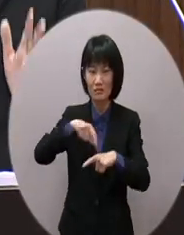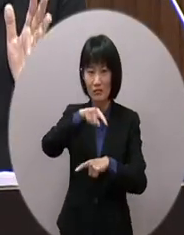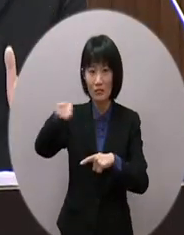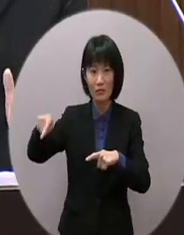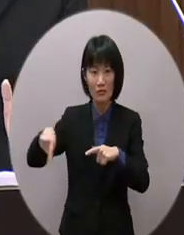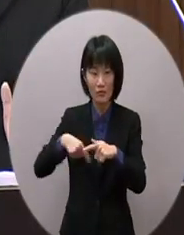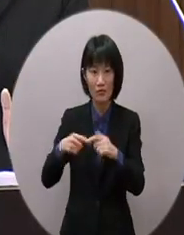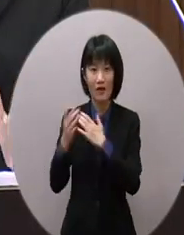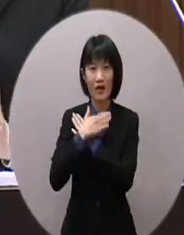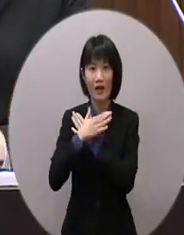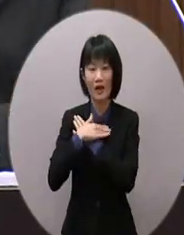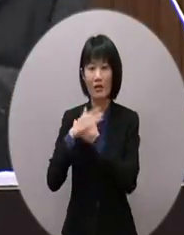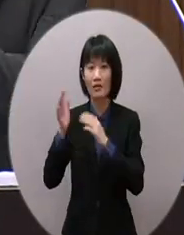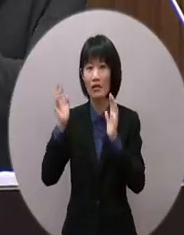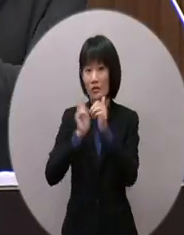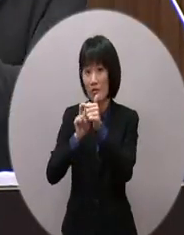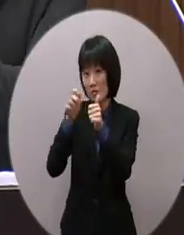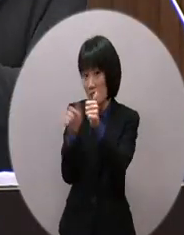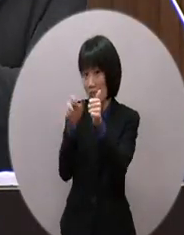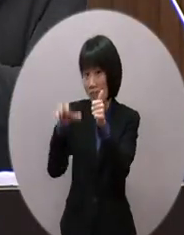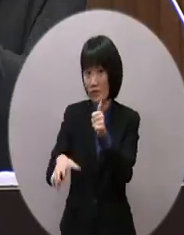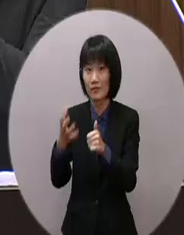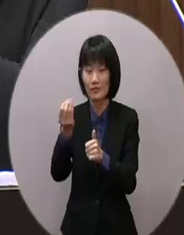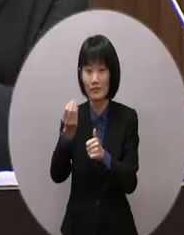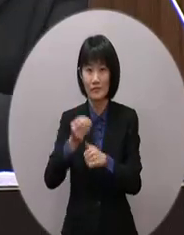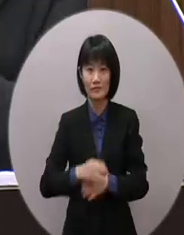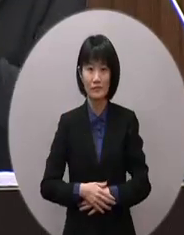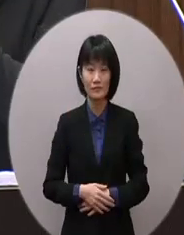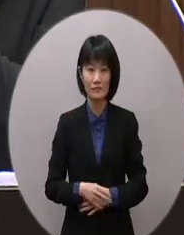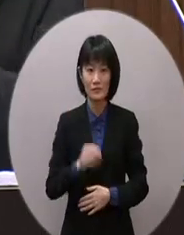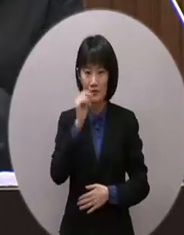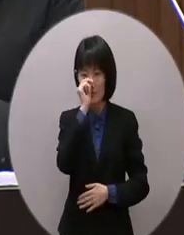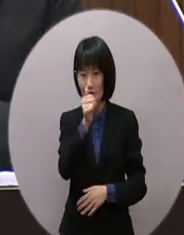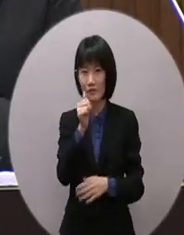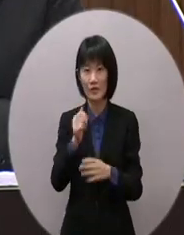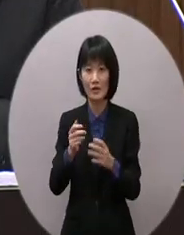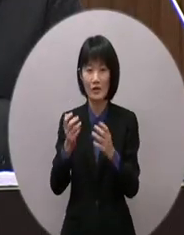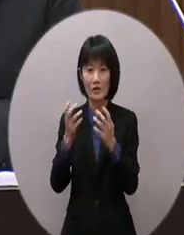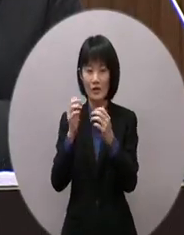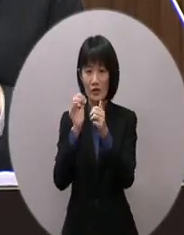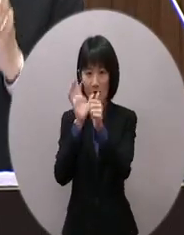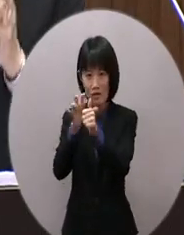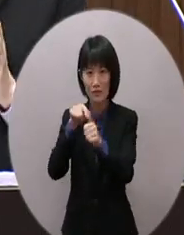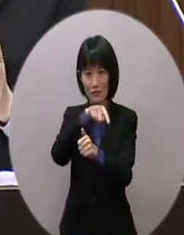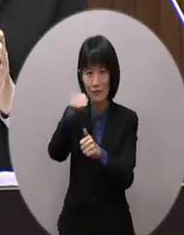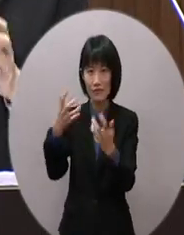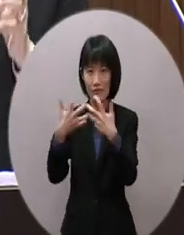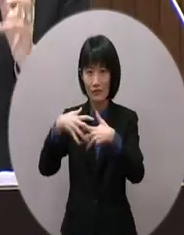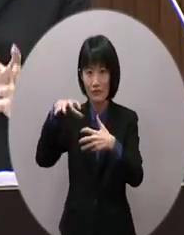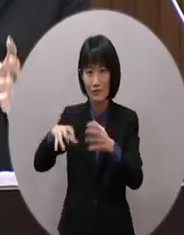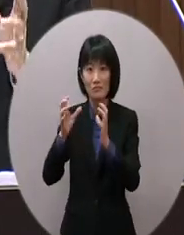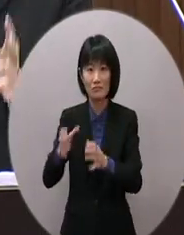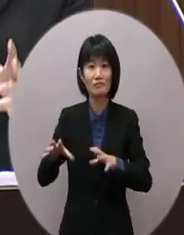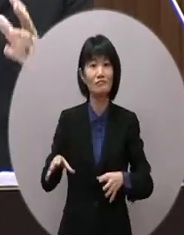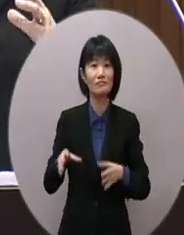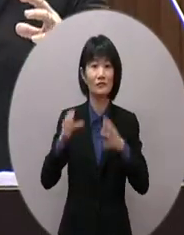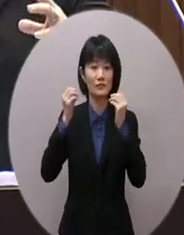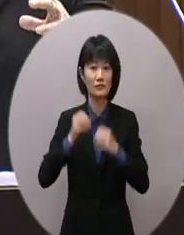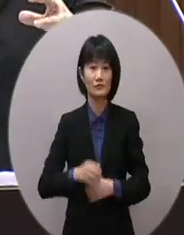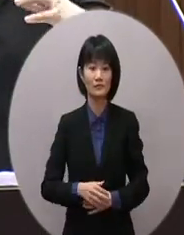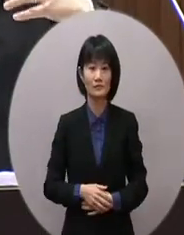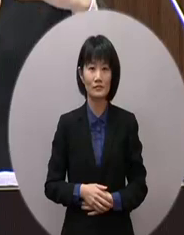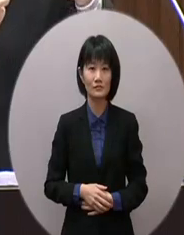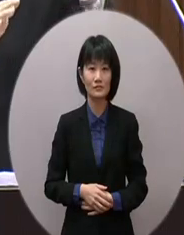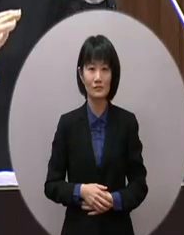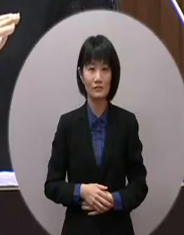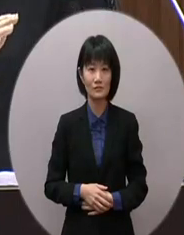没有要求企业的托儿一定要走所谓的这些机构的一些设置的一个办法，可是他们就是跟一